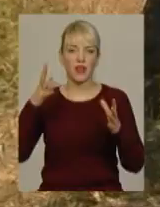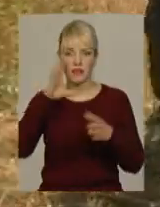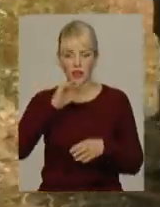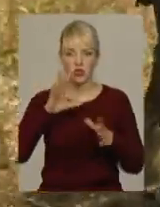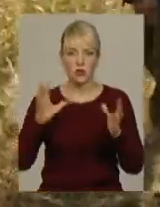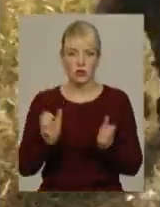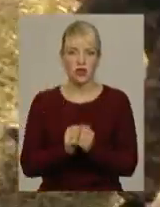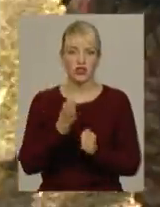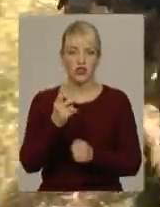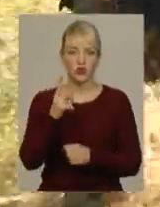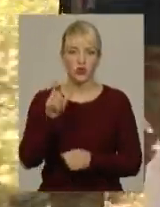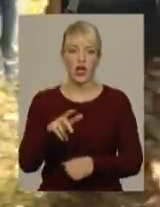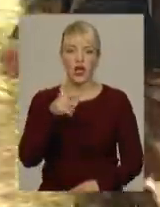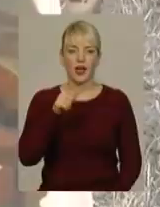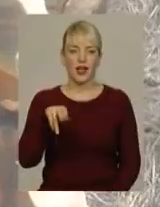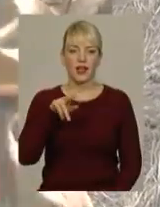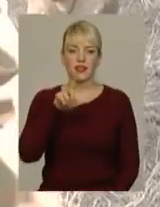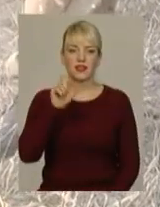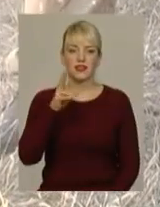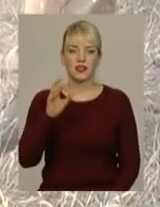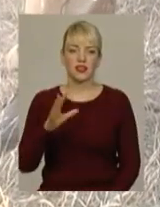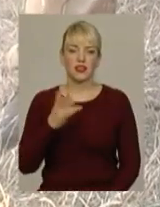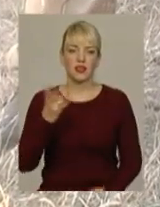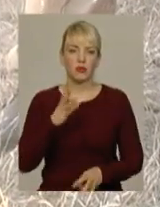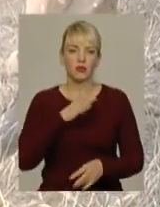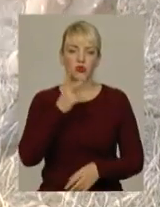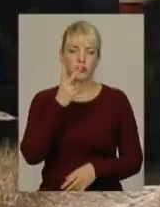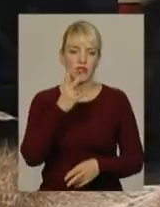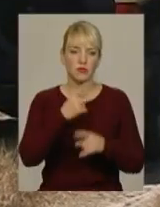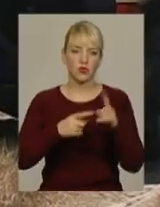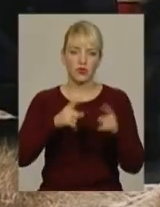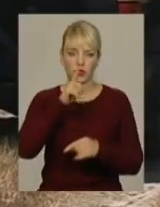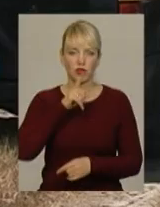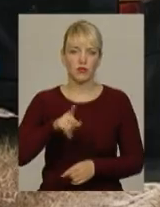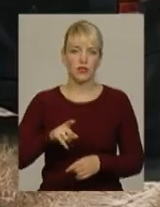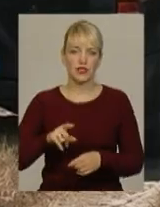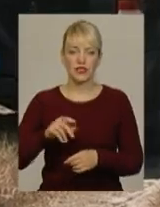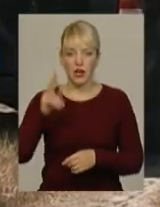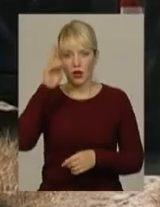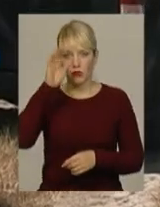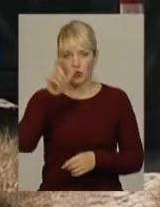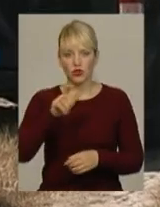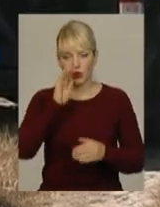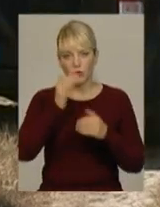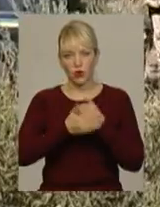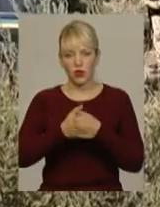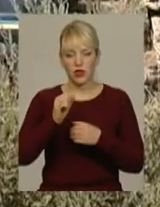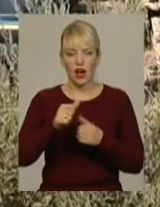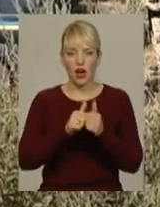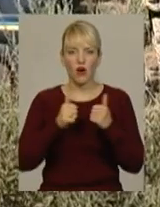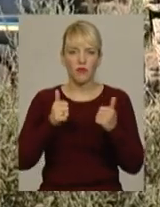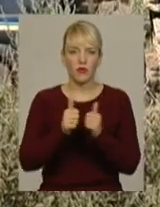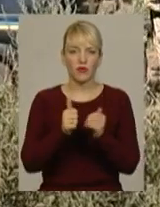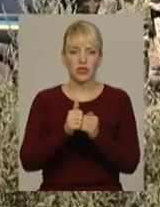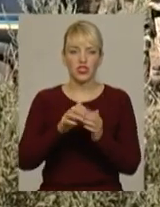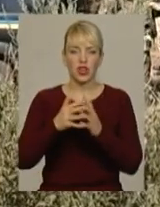одного. На пошуки Романа Гадзіни правоохоронцям знадобилося два з половиною місяці. Зловмисник переховувався на околиці одного з